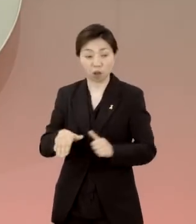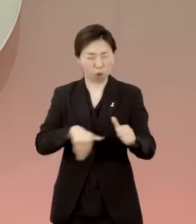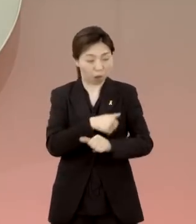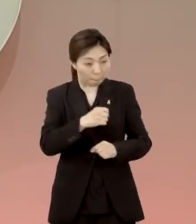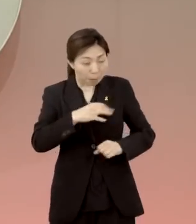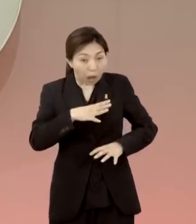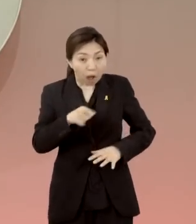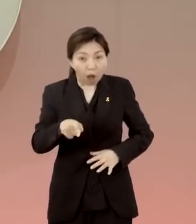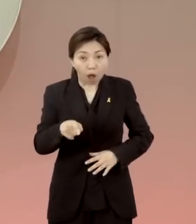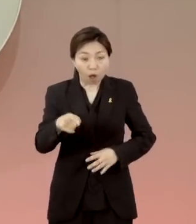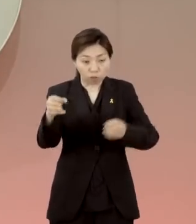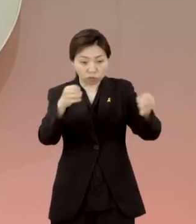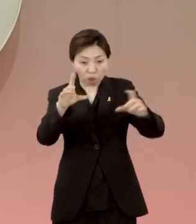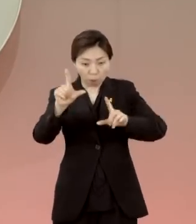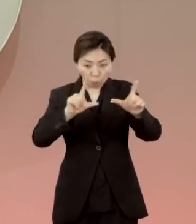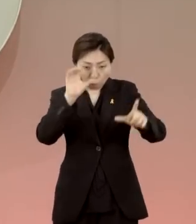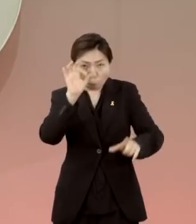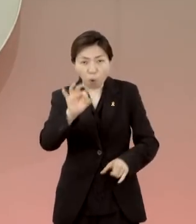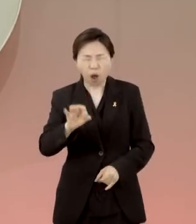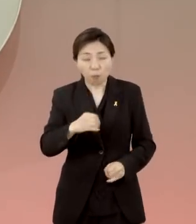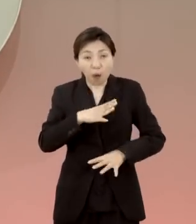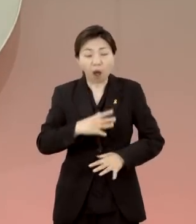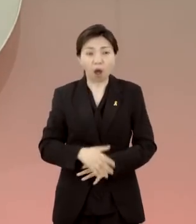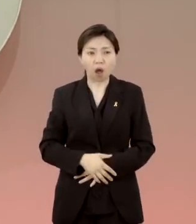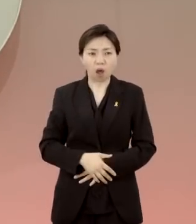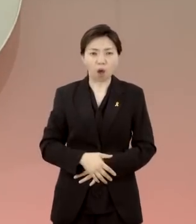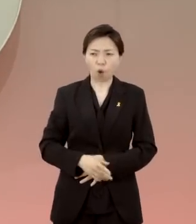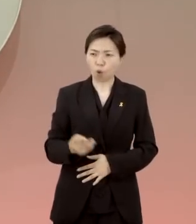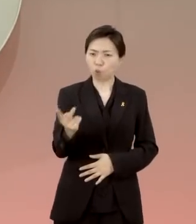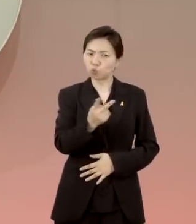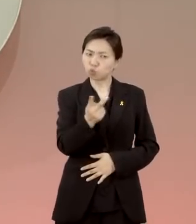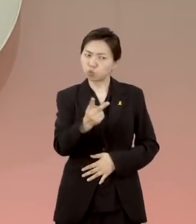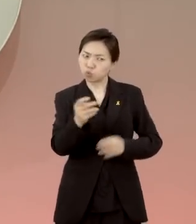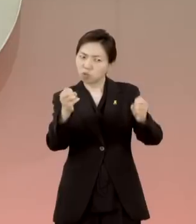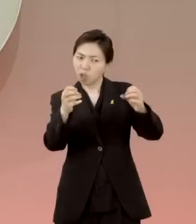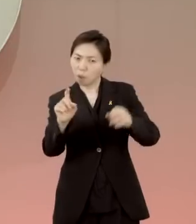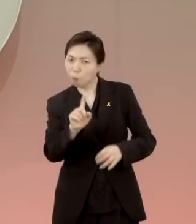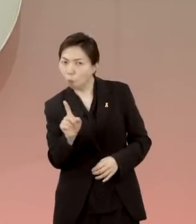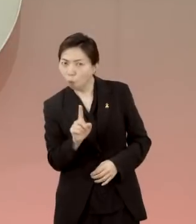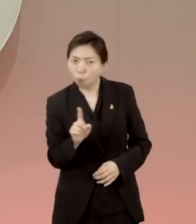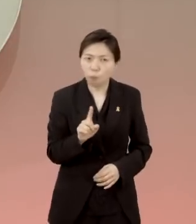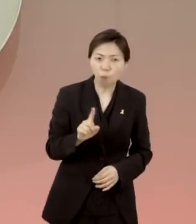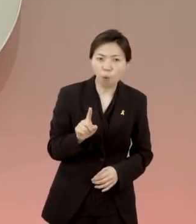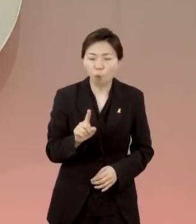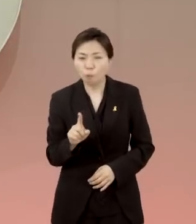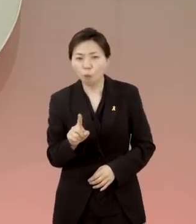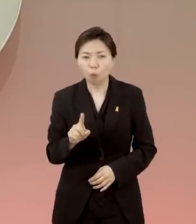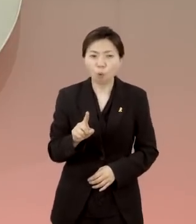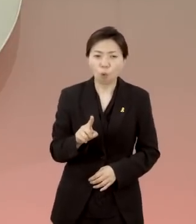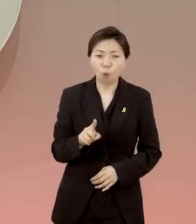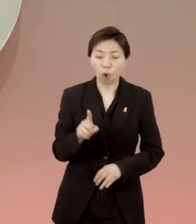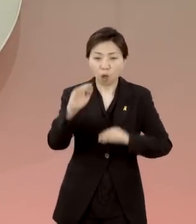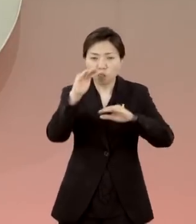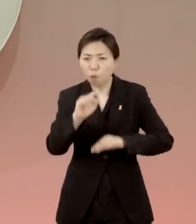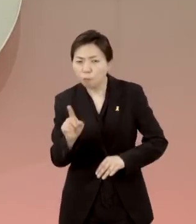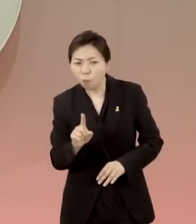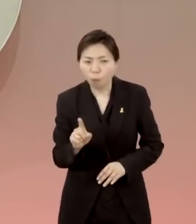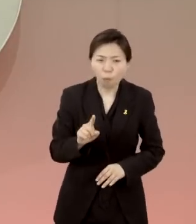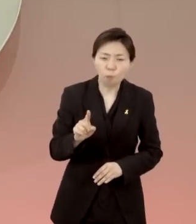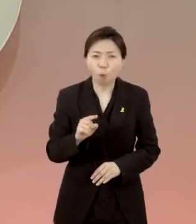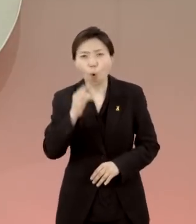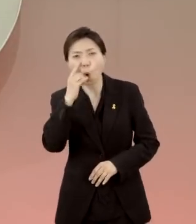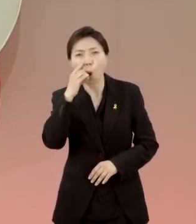그 주변에 있는 사람들이 깜짝 놀라는 거예요 저 부처님하고 무슨 대화를 하는 거지 자기